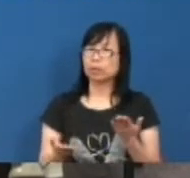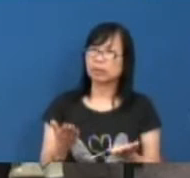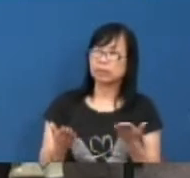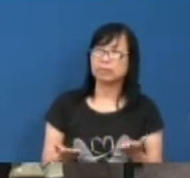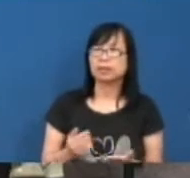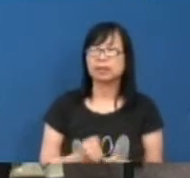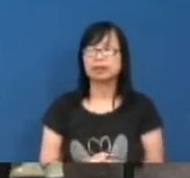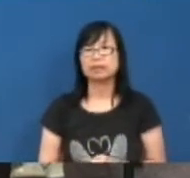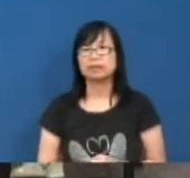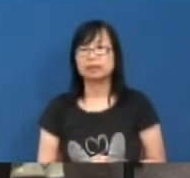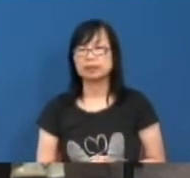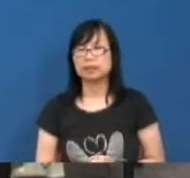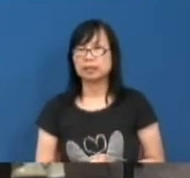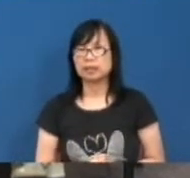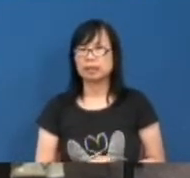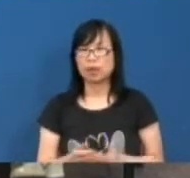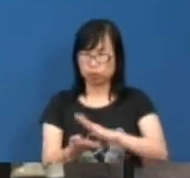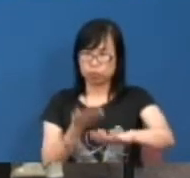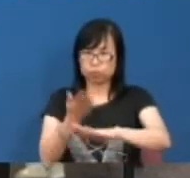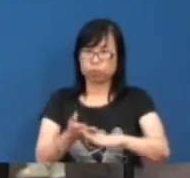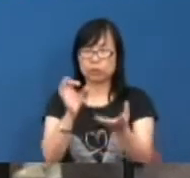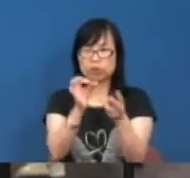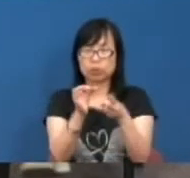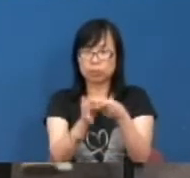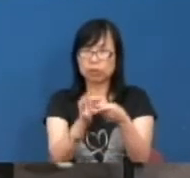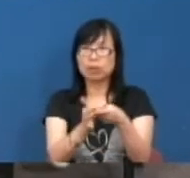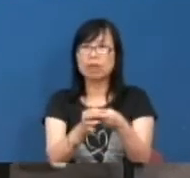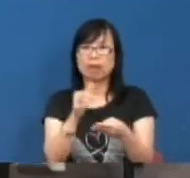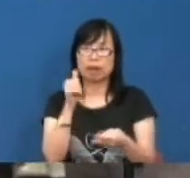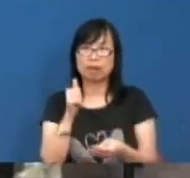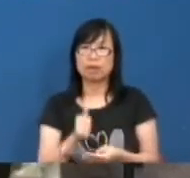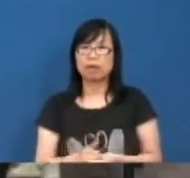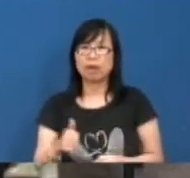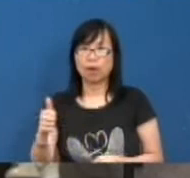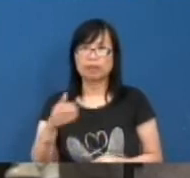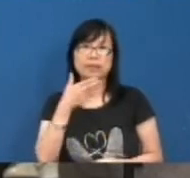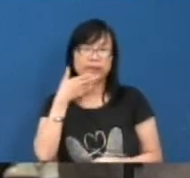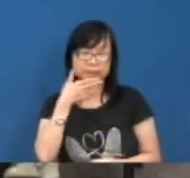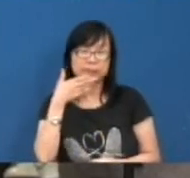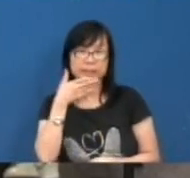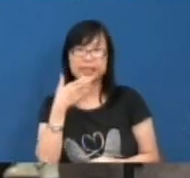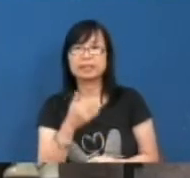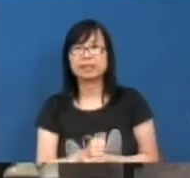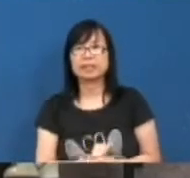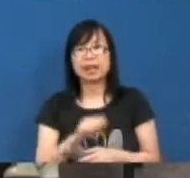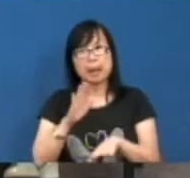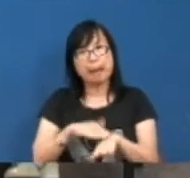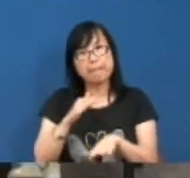我其實覺得即係復建居屋咧，當然即係。我哋啲後生嘅一輩啦，